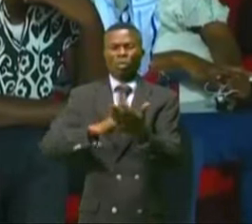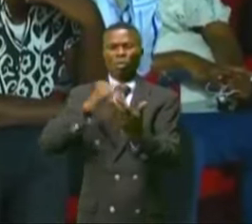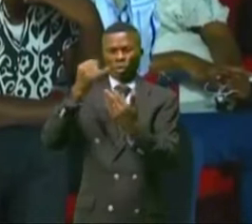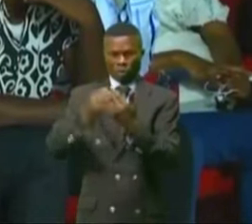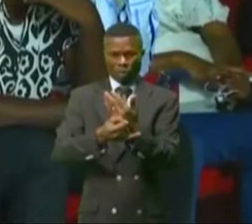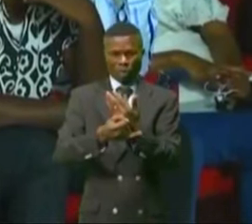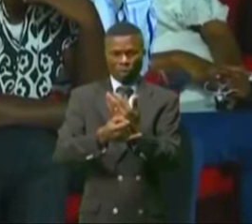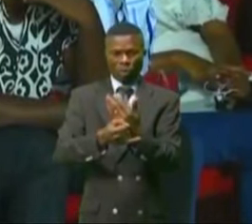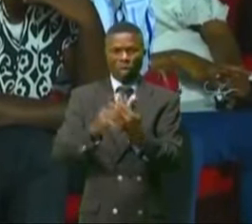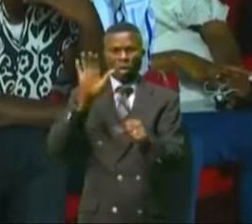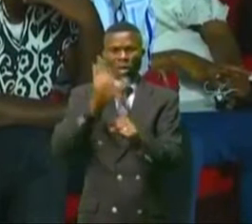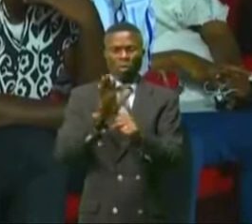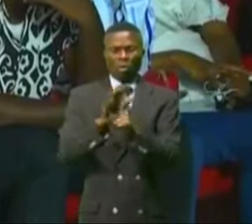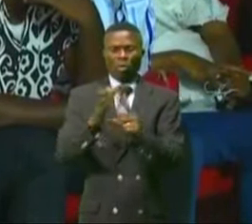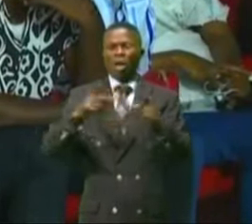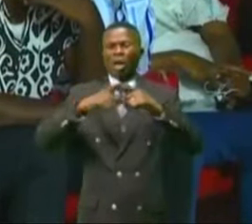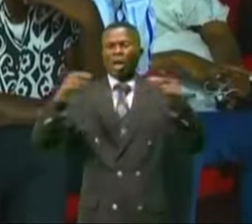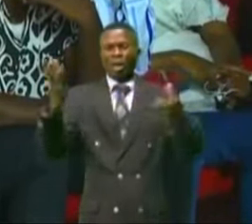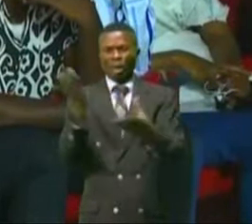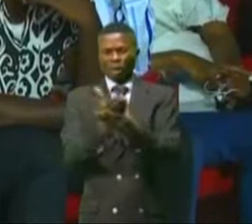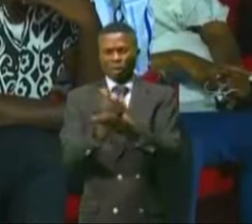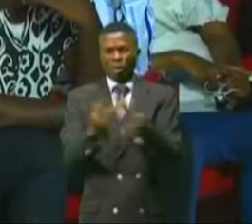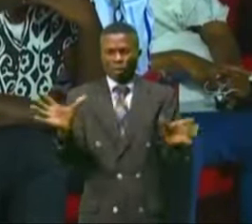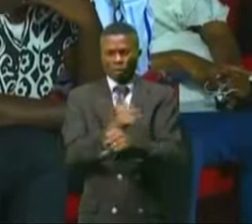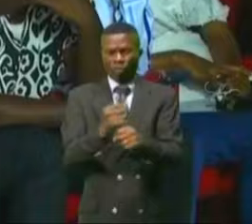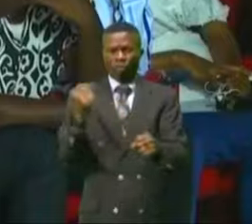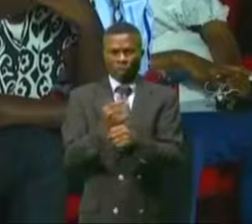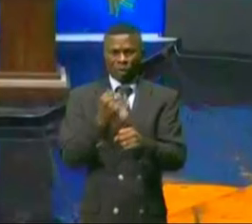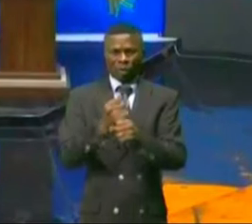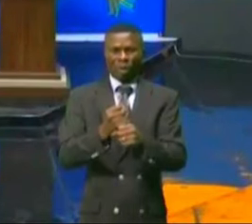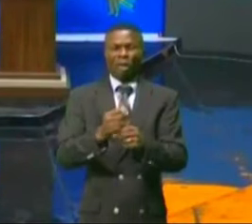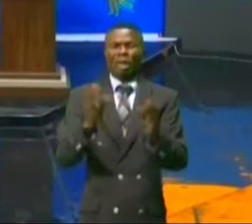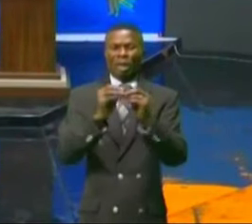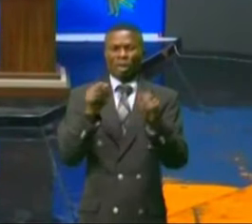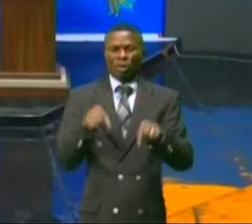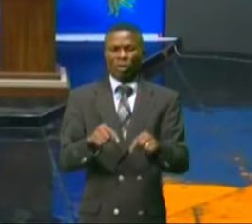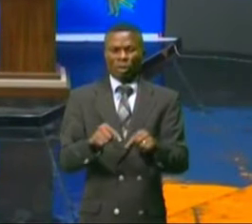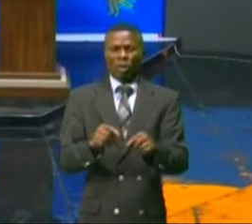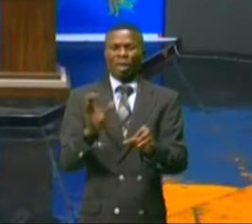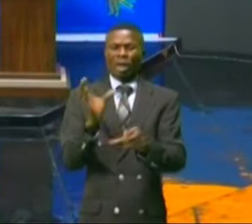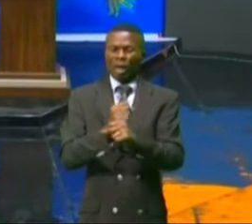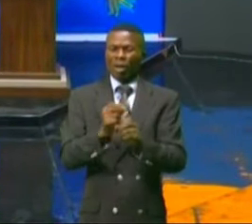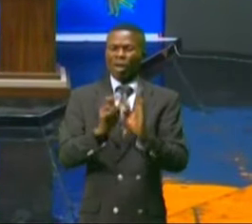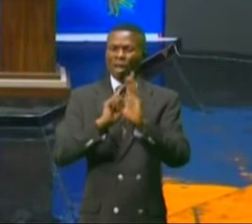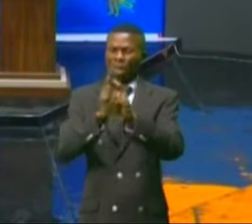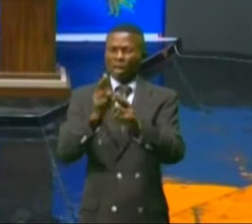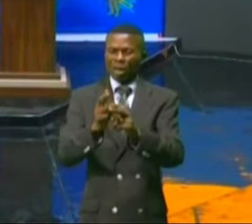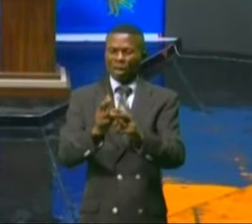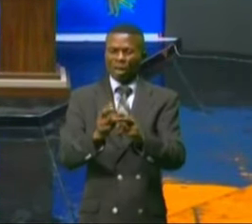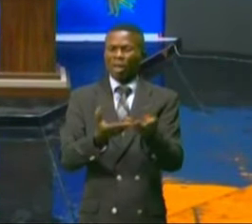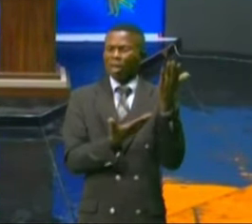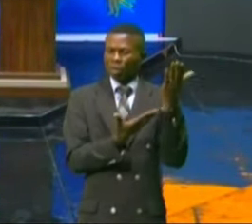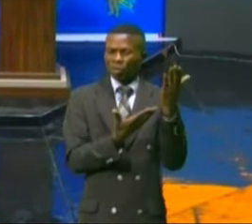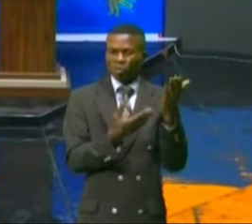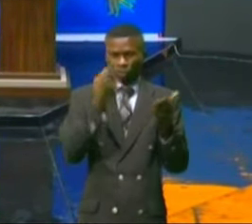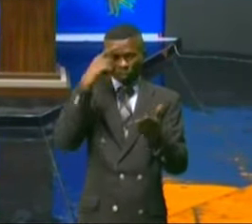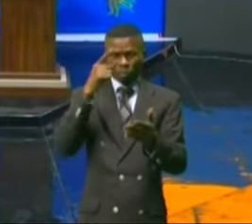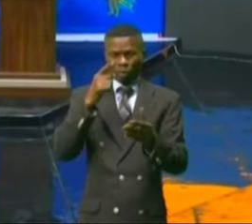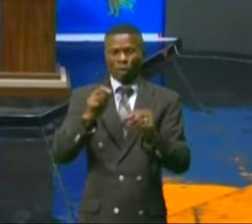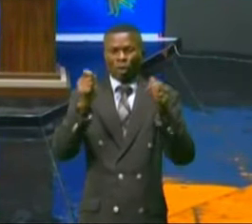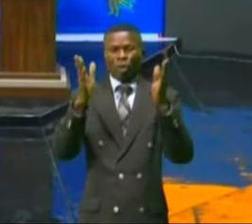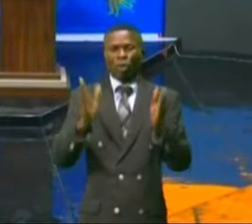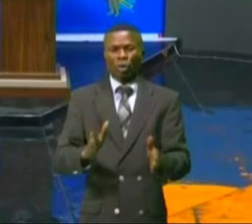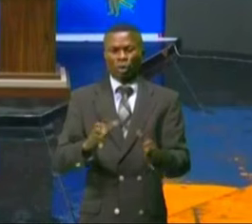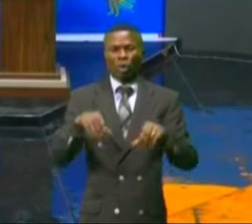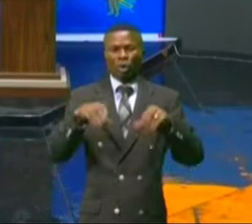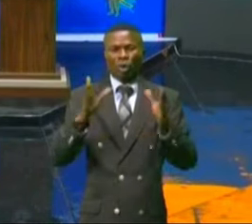y a un gros document qui résume les travaux de cette conclave, peut-être qu'un résumé, pourra être plus utile pour les médias, mais aussi pour